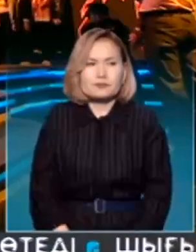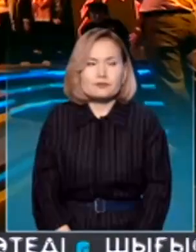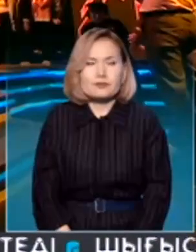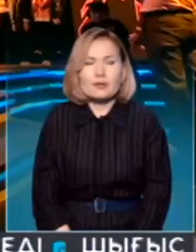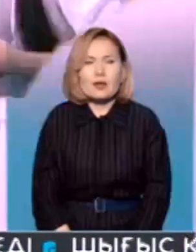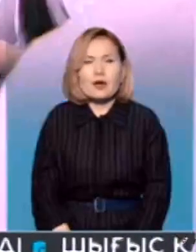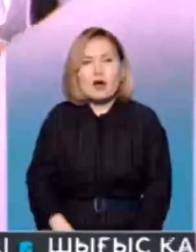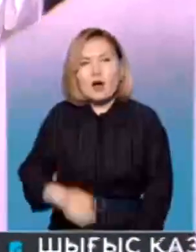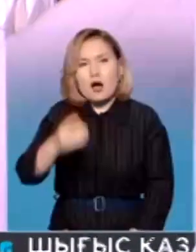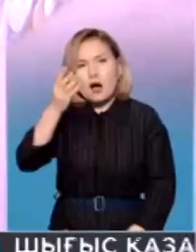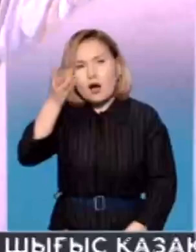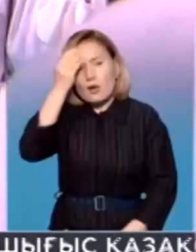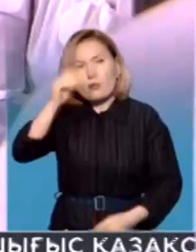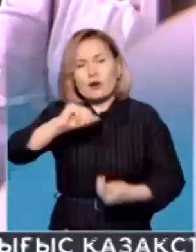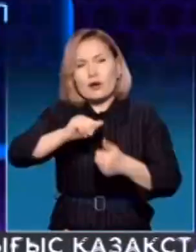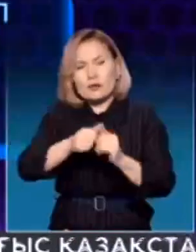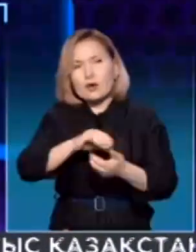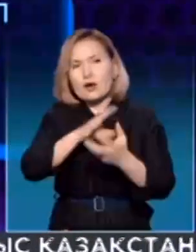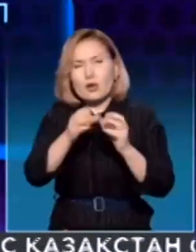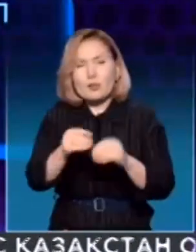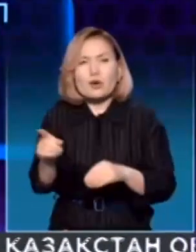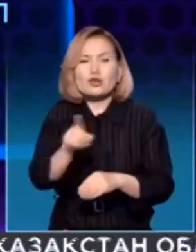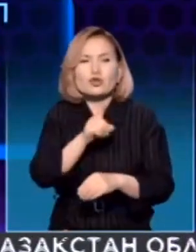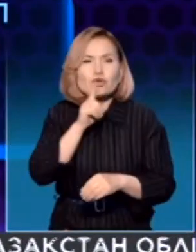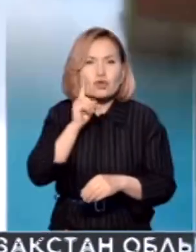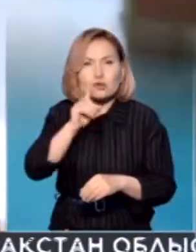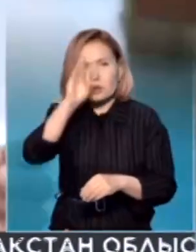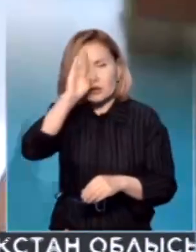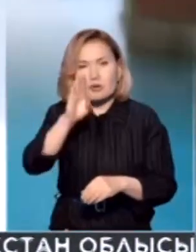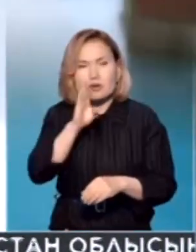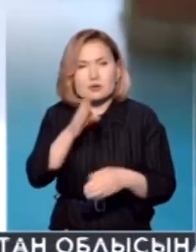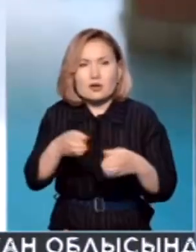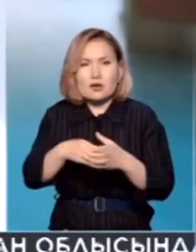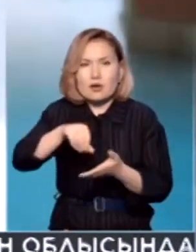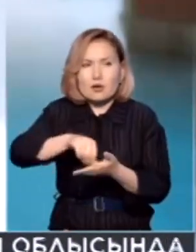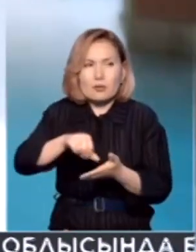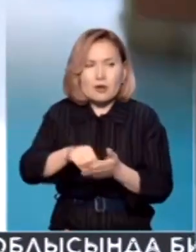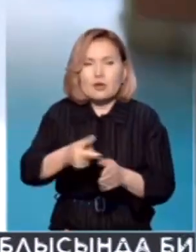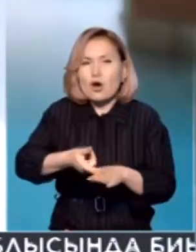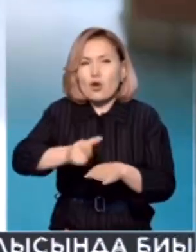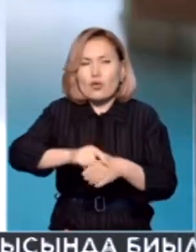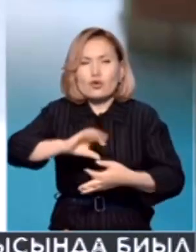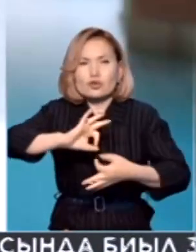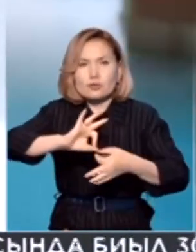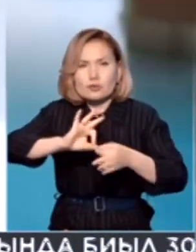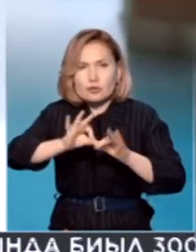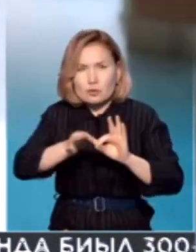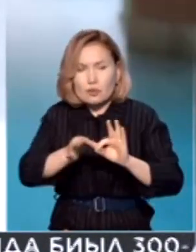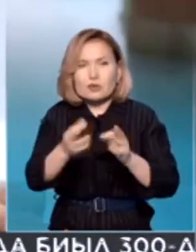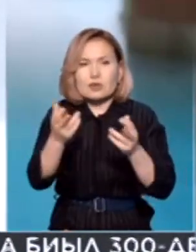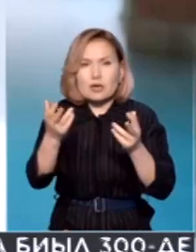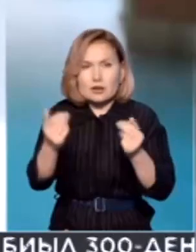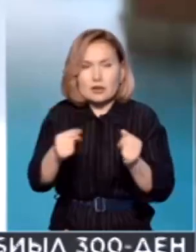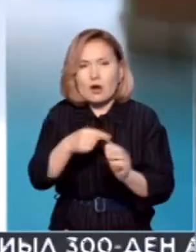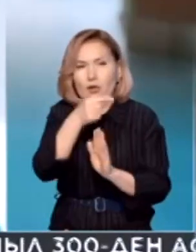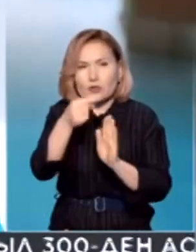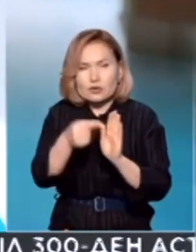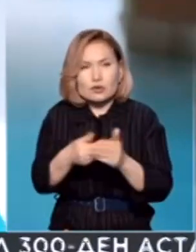Санаға түйгенің мен түйсігің қос өрімдей қатар жүруі тиіс. Жеңілдетпеуге тырыстық. Не ғұрлым